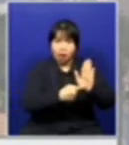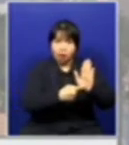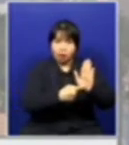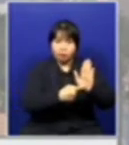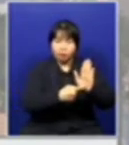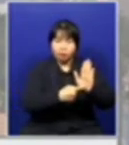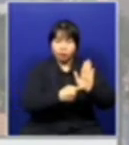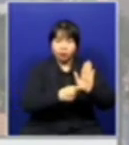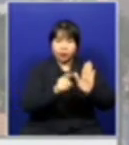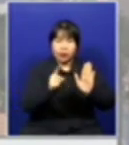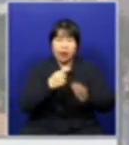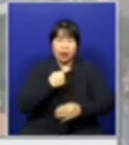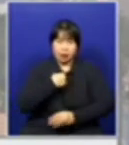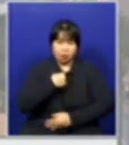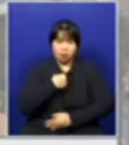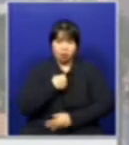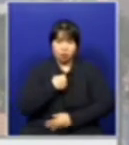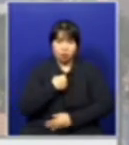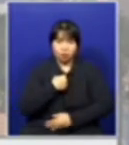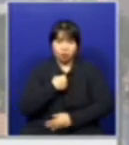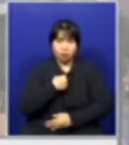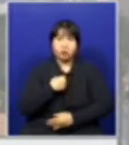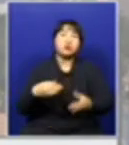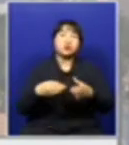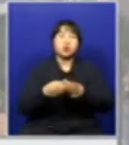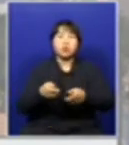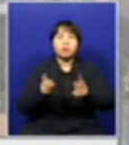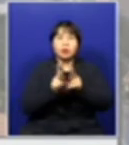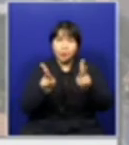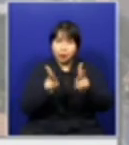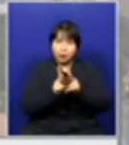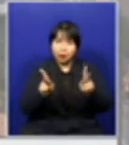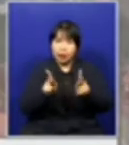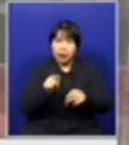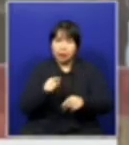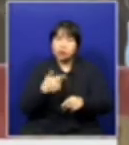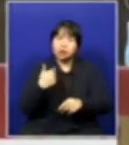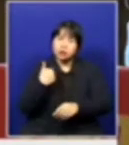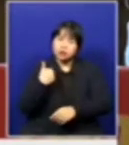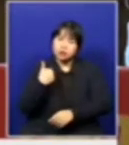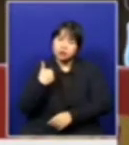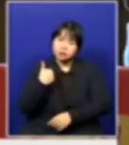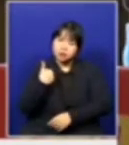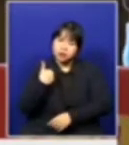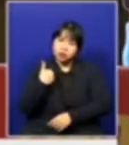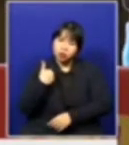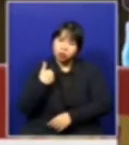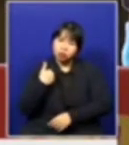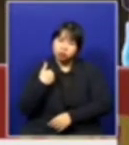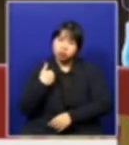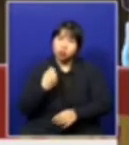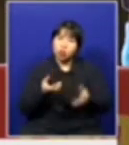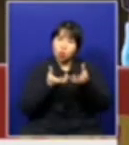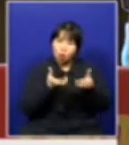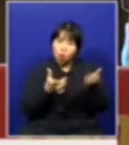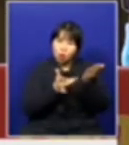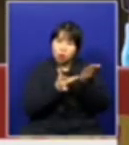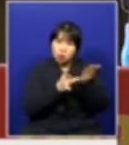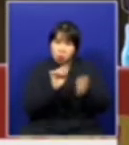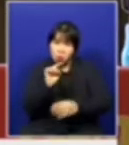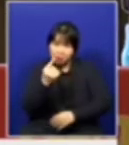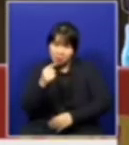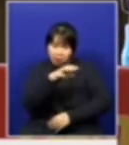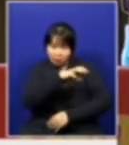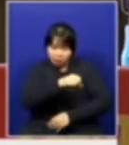ที่เรานะคะในกลุ่มกรรมาธิการไปเอานวัตกรรมเพื่อไปส่งเสริ